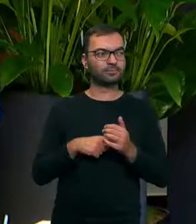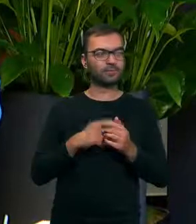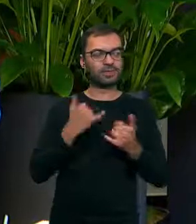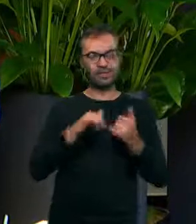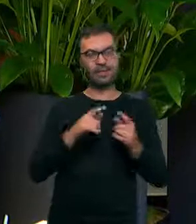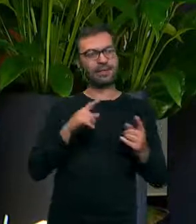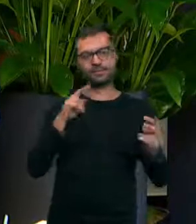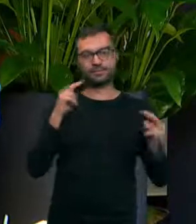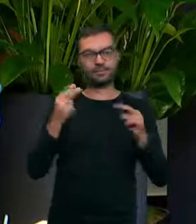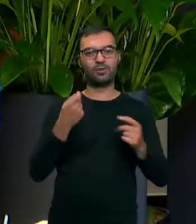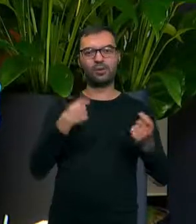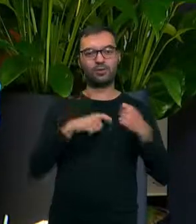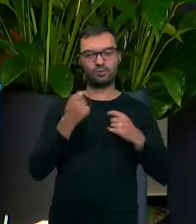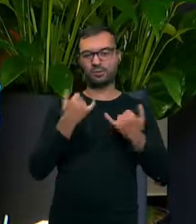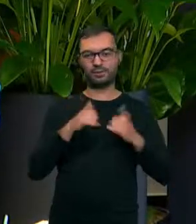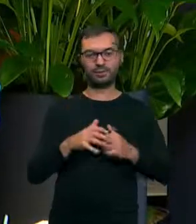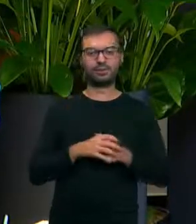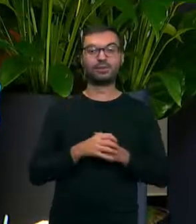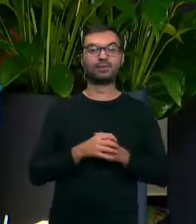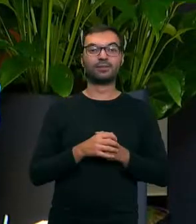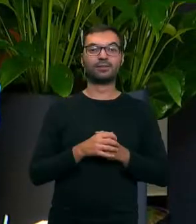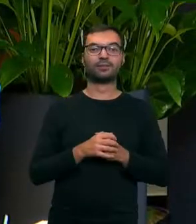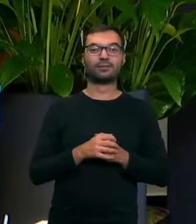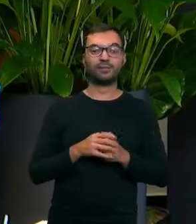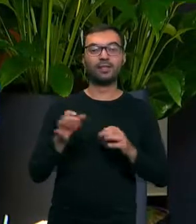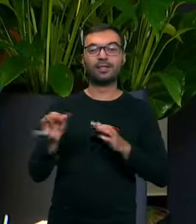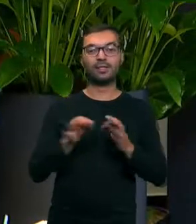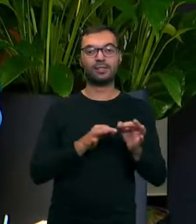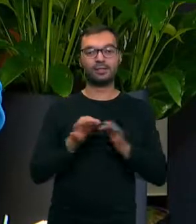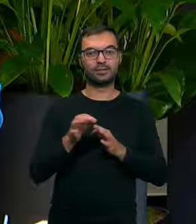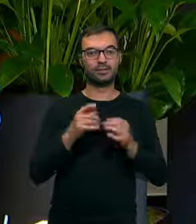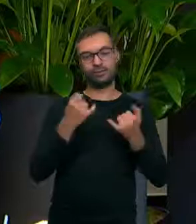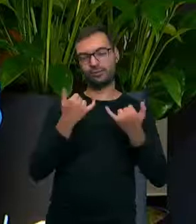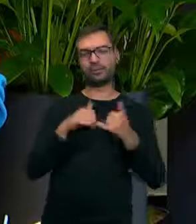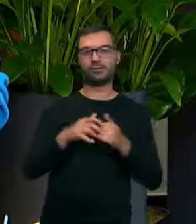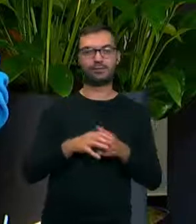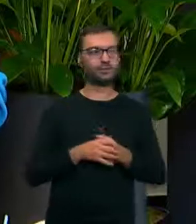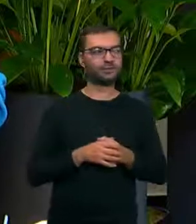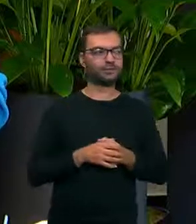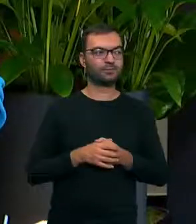po inny ten kostium i no i historia oczywiście.